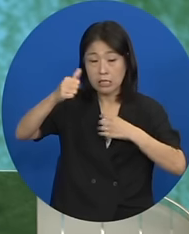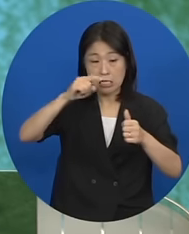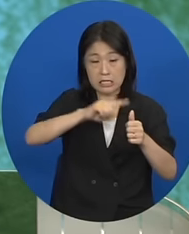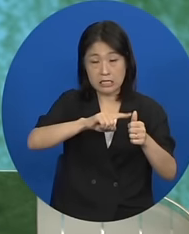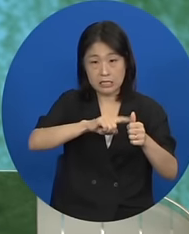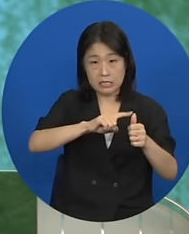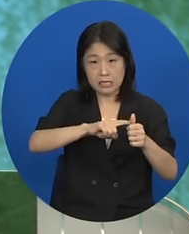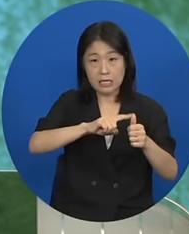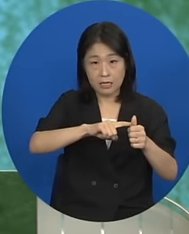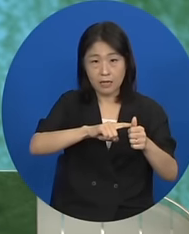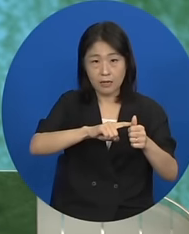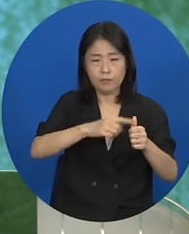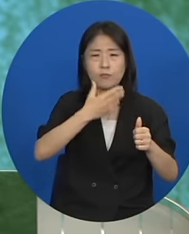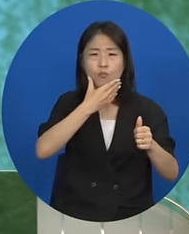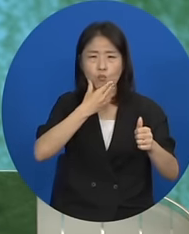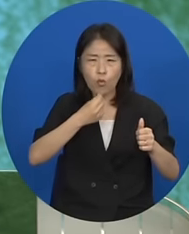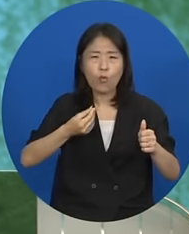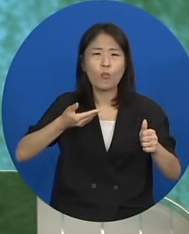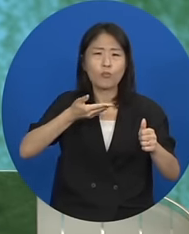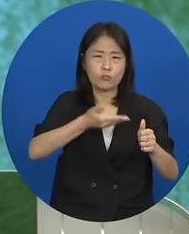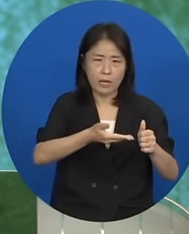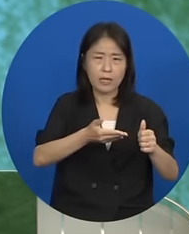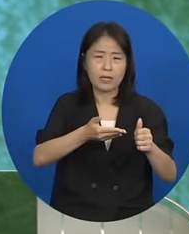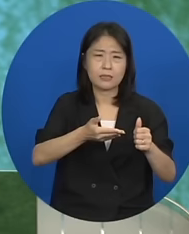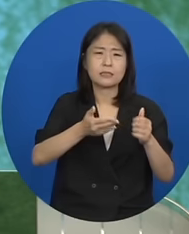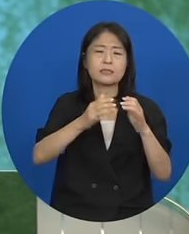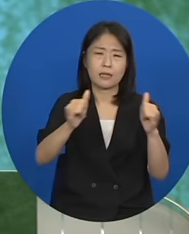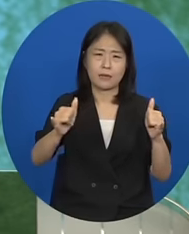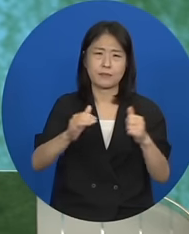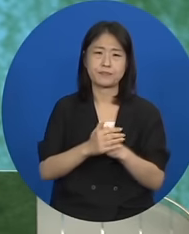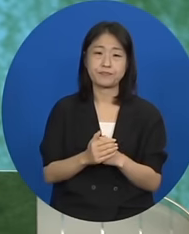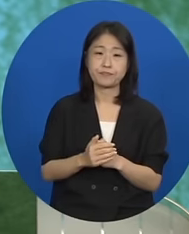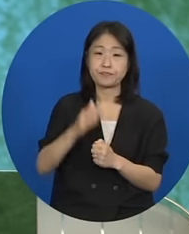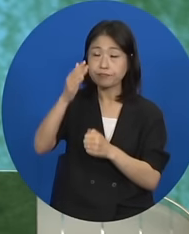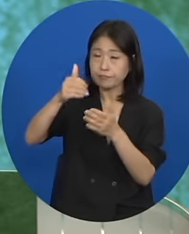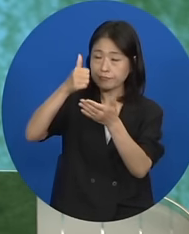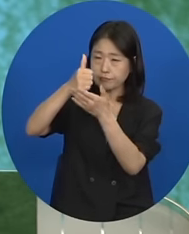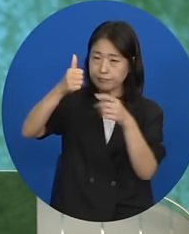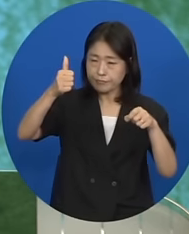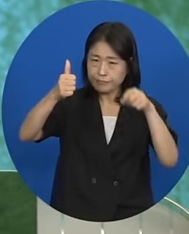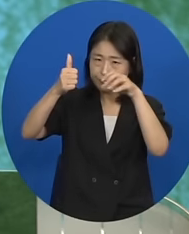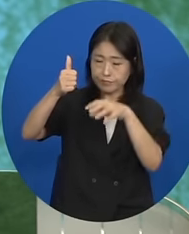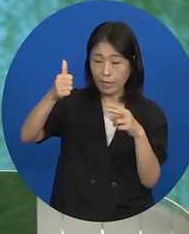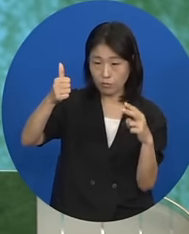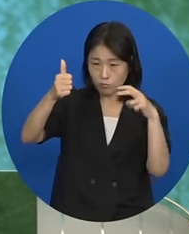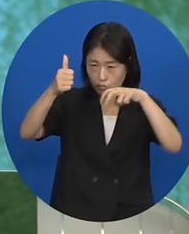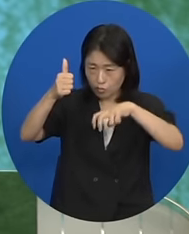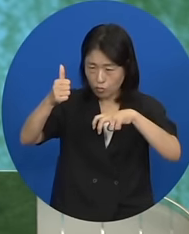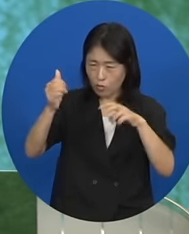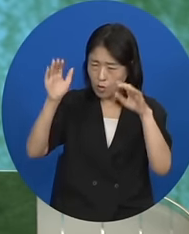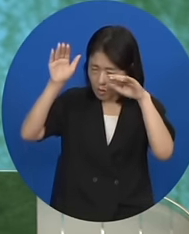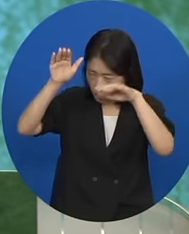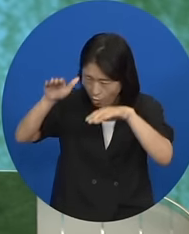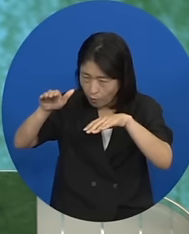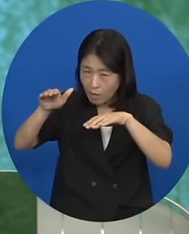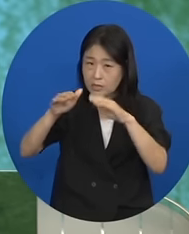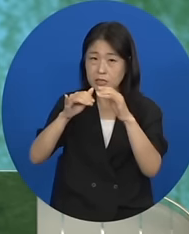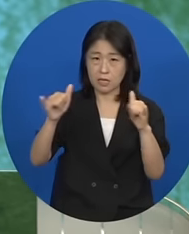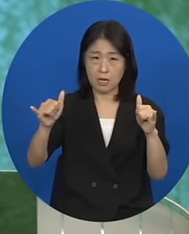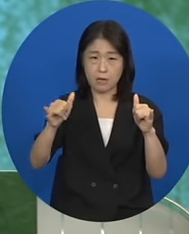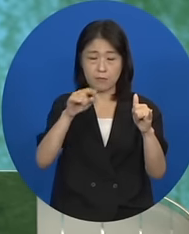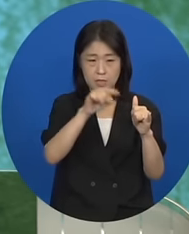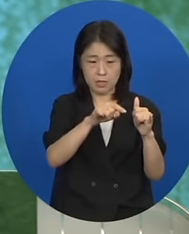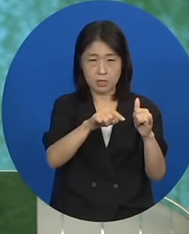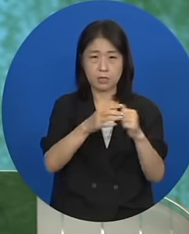이것이 성이 말하는 복이에요 그래서 하나님 앞에 나가서 꿇고 엎드려 하는 그 모습 그 사람이